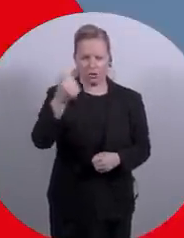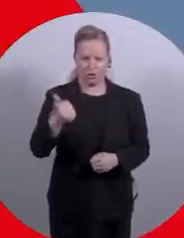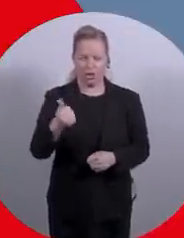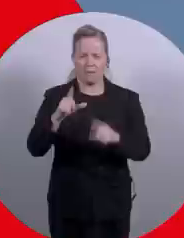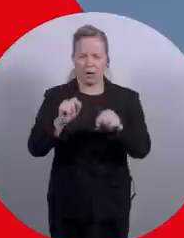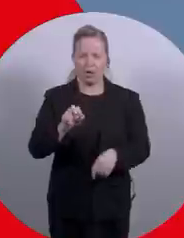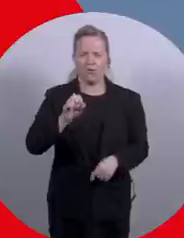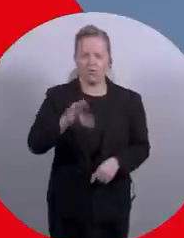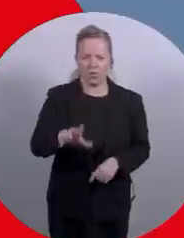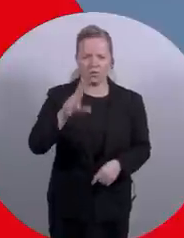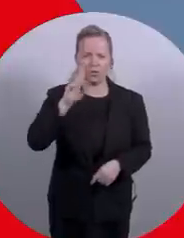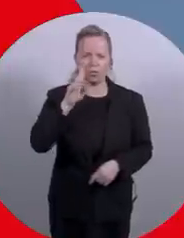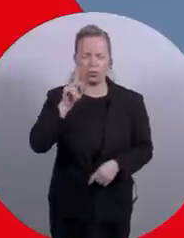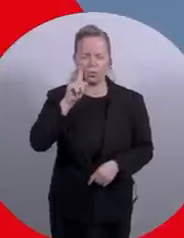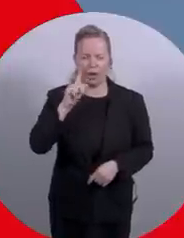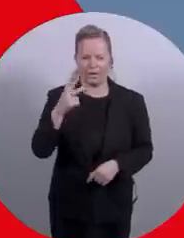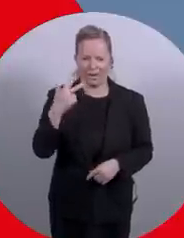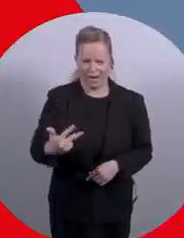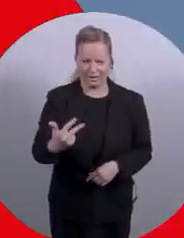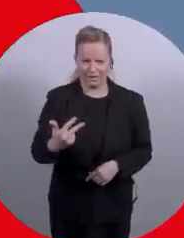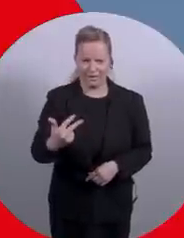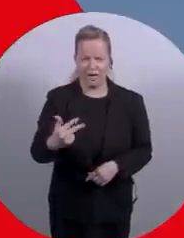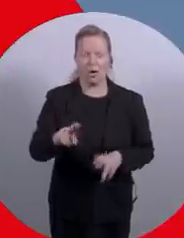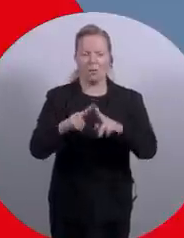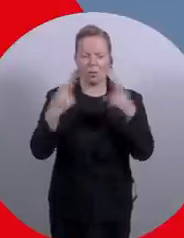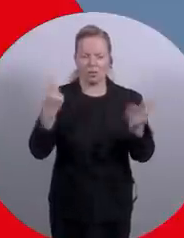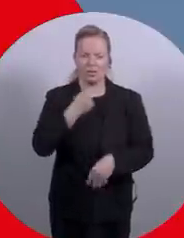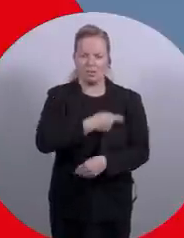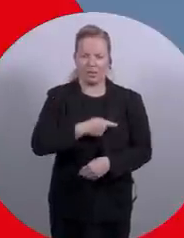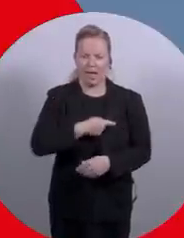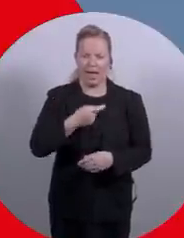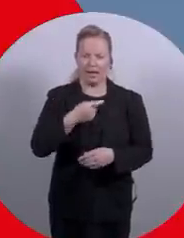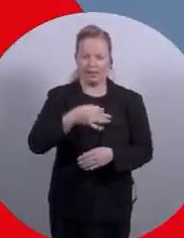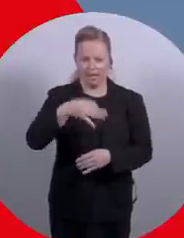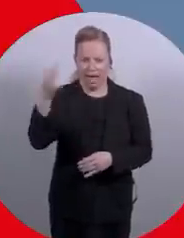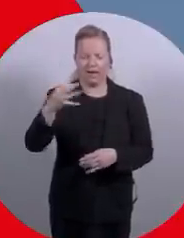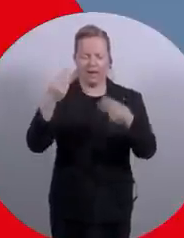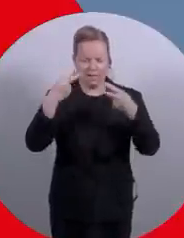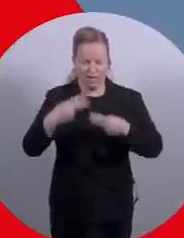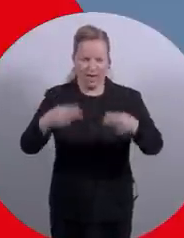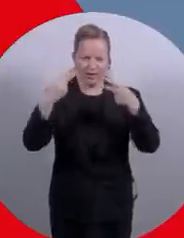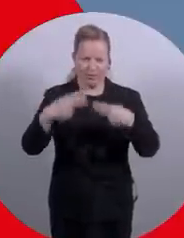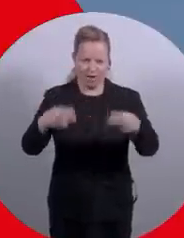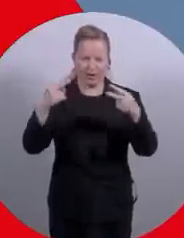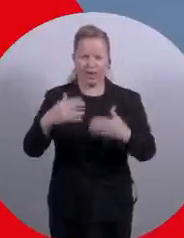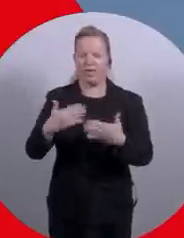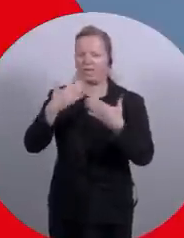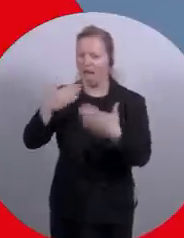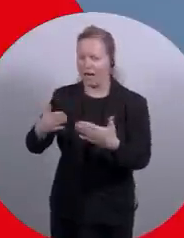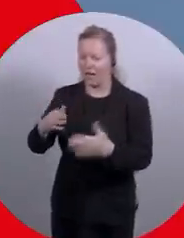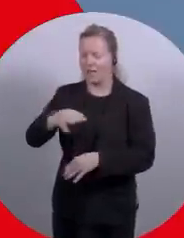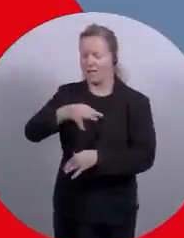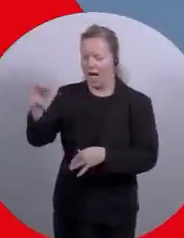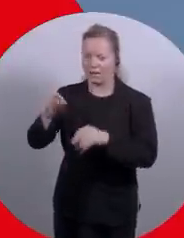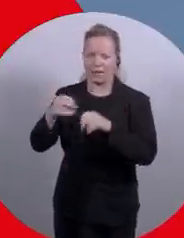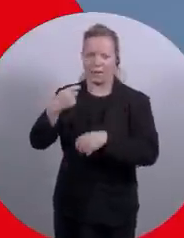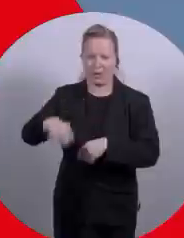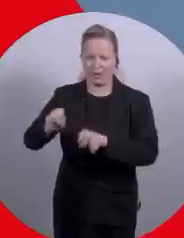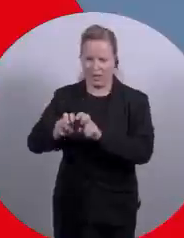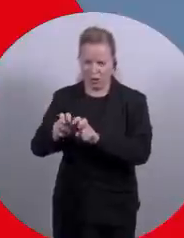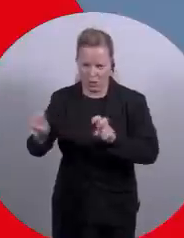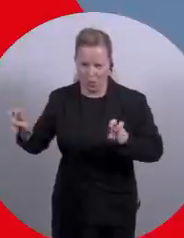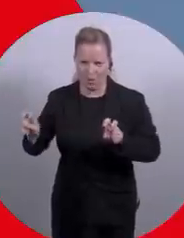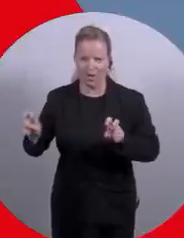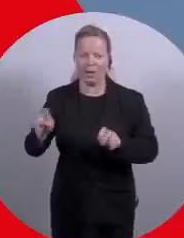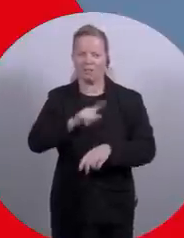15:30 Uhr wird der Bundesparteitag vorgesetzt fortgesetzt danke auch an das tagespräsidium bis